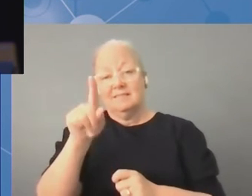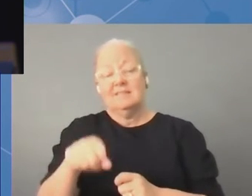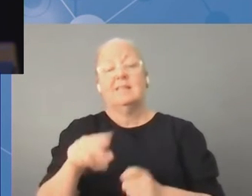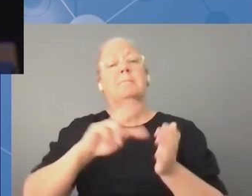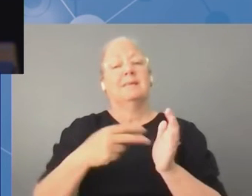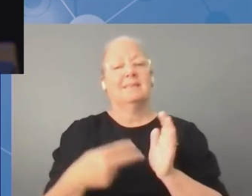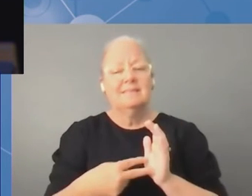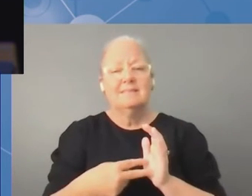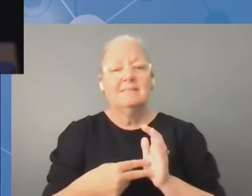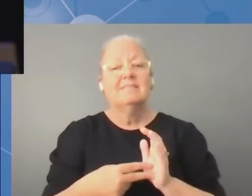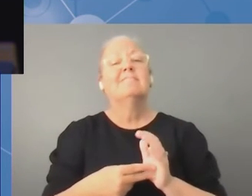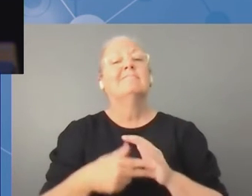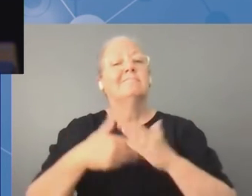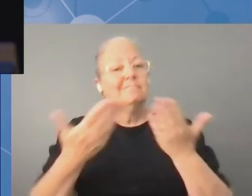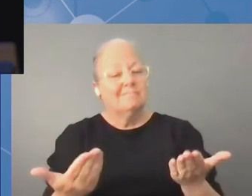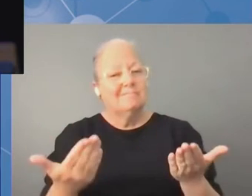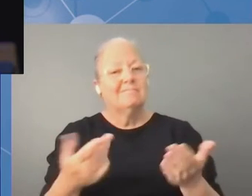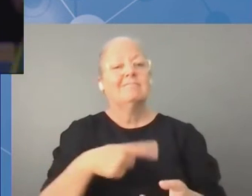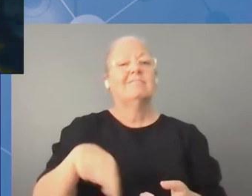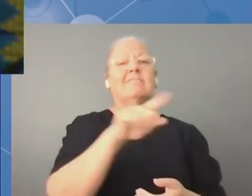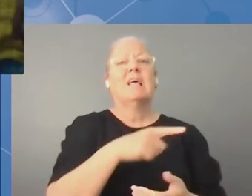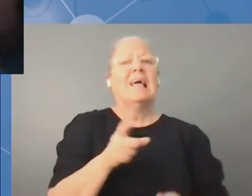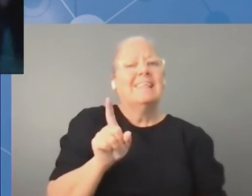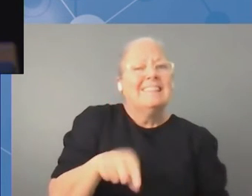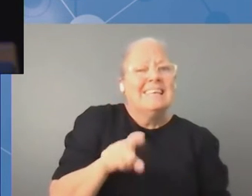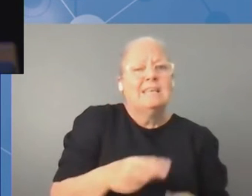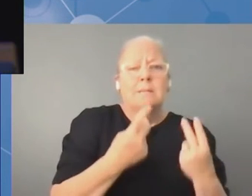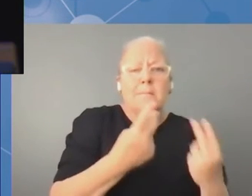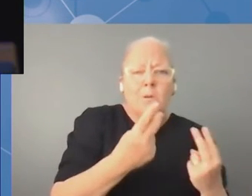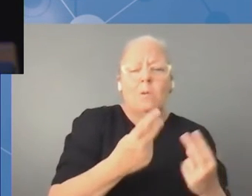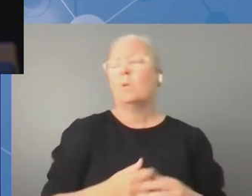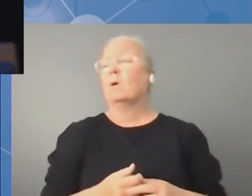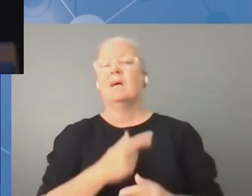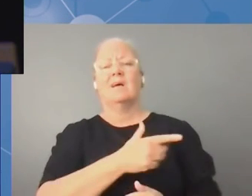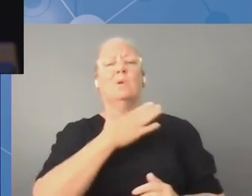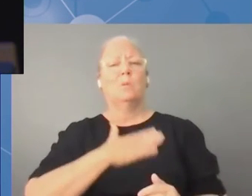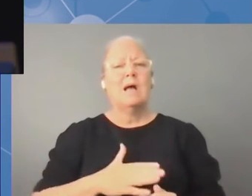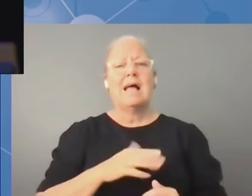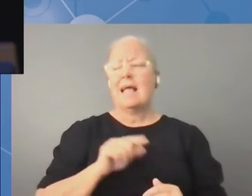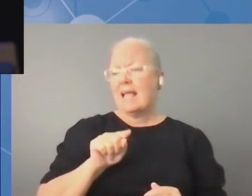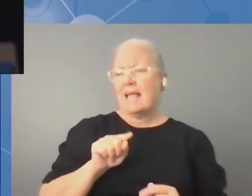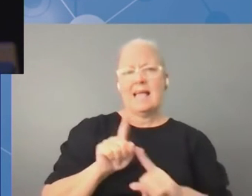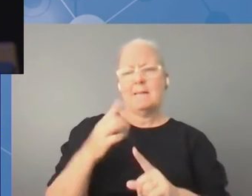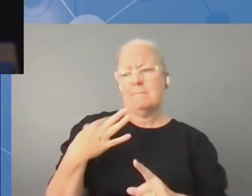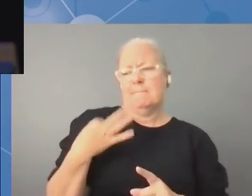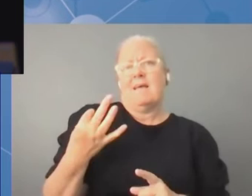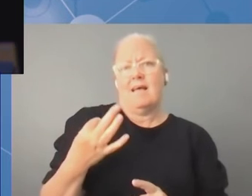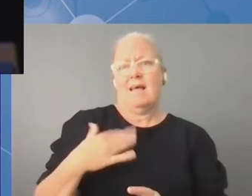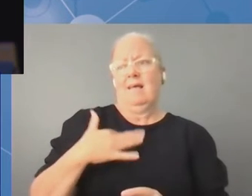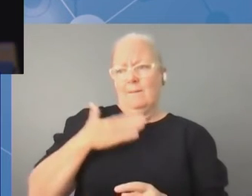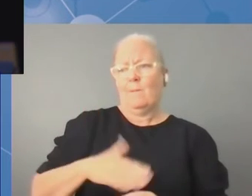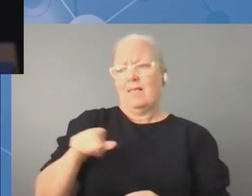заявки о получении стипендии, потому что принципы и правила были изменены.